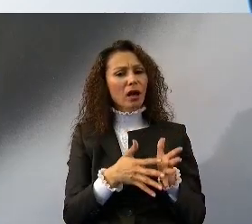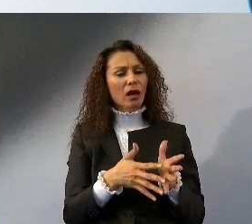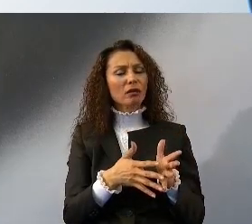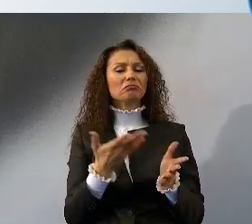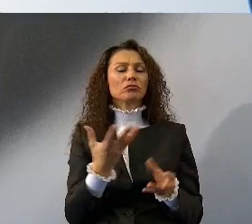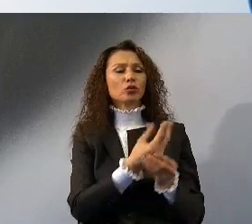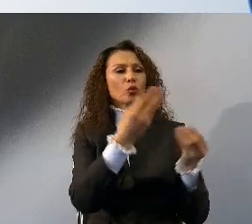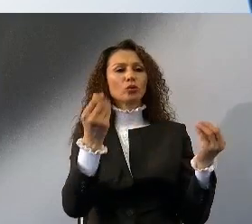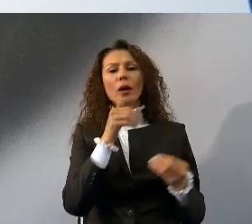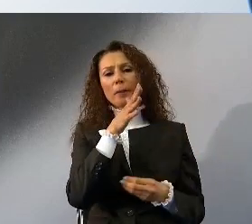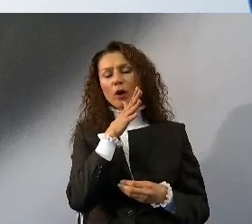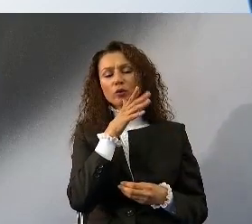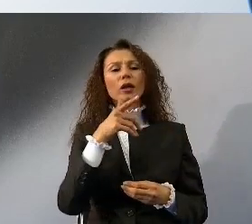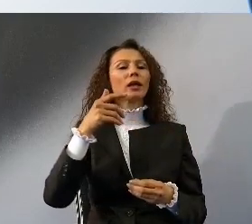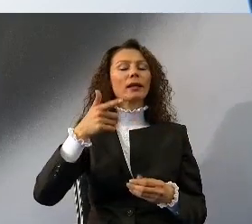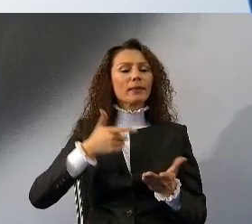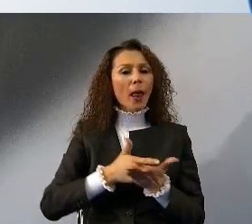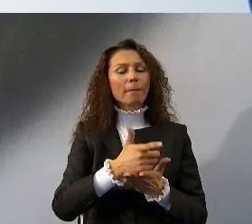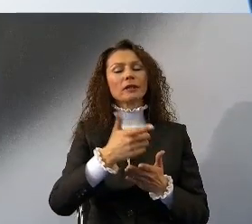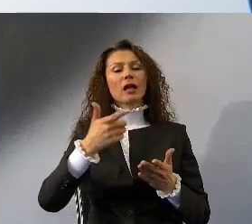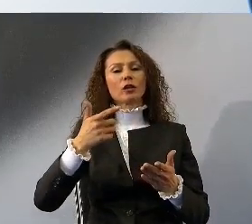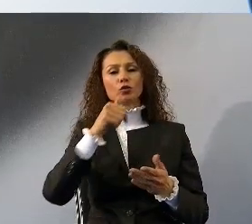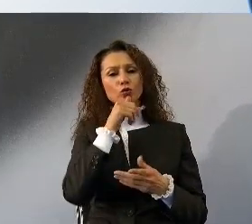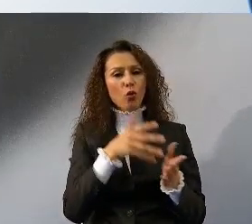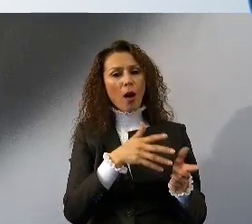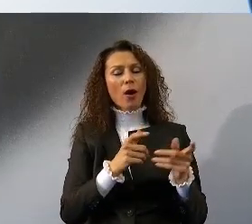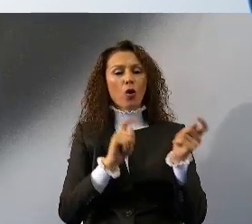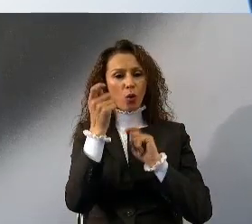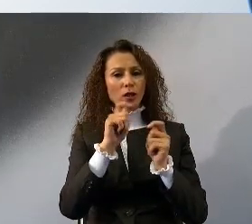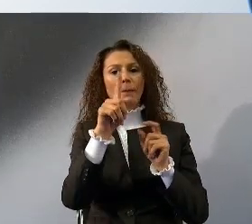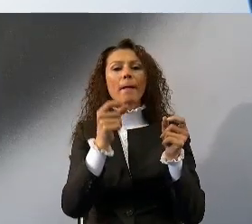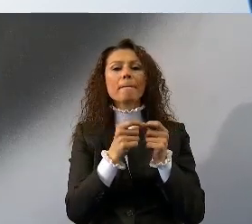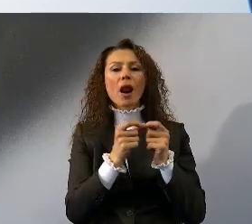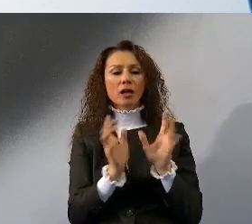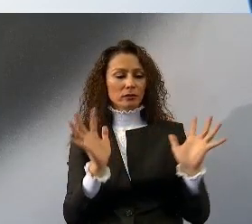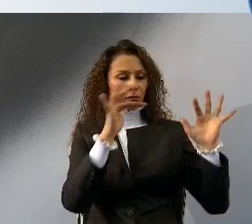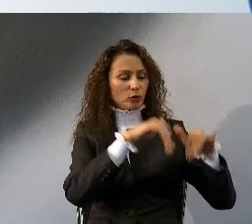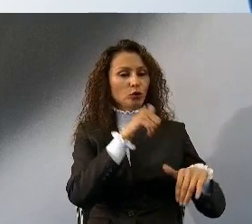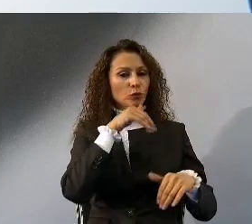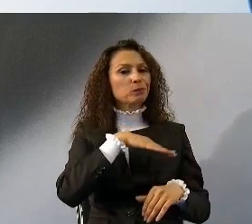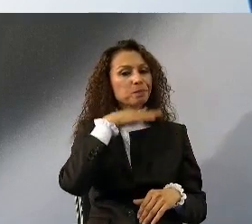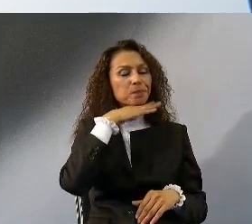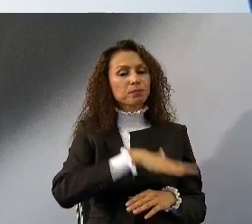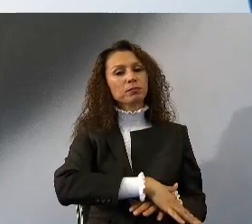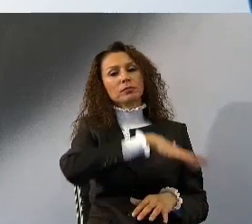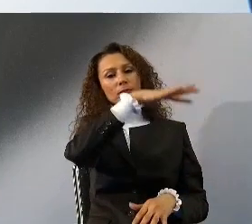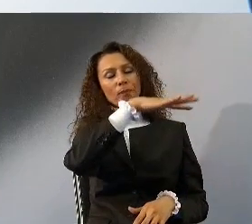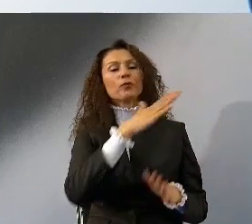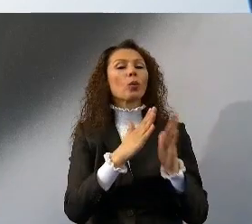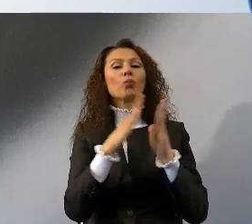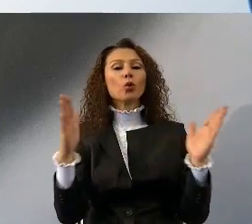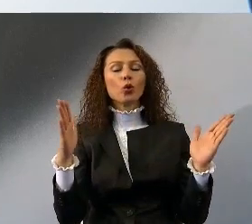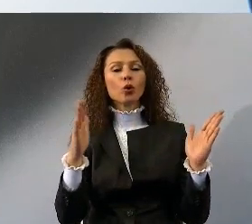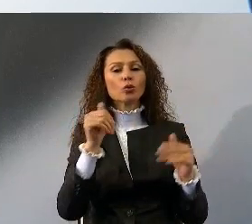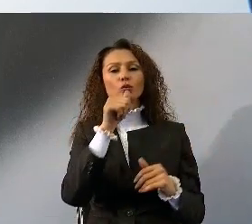ki çoğu zaman o sular zaten tarımsal sulamada kullanılıyor. Bir barajda topluyoruz. Kanallarla bir yere götürüyoruz ve büyük